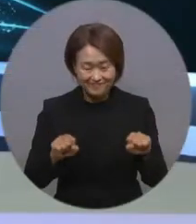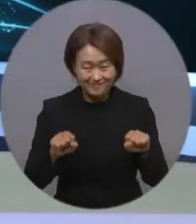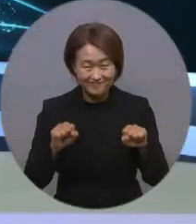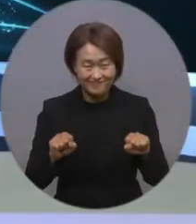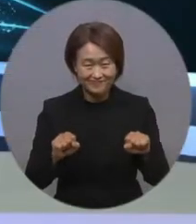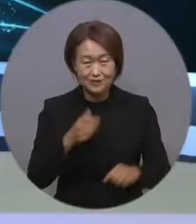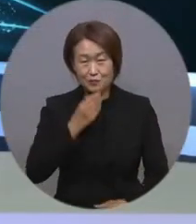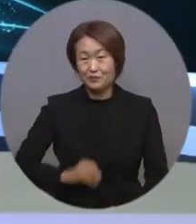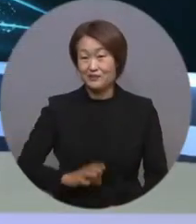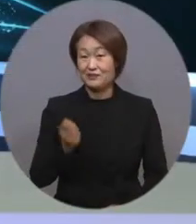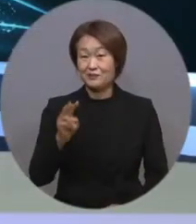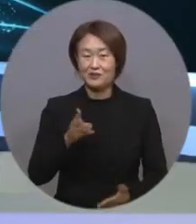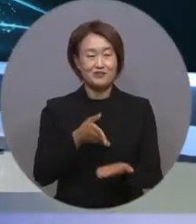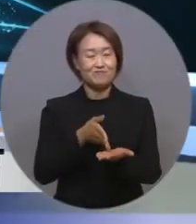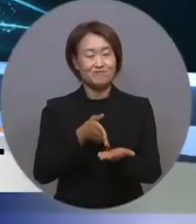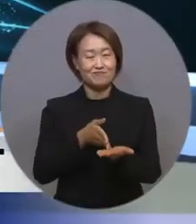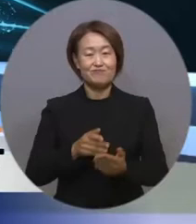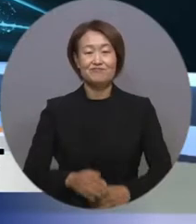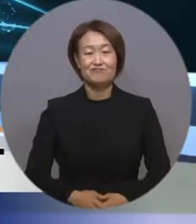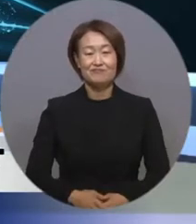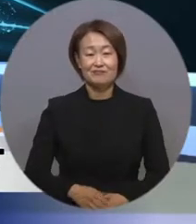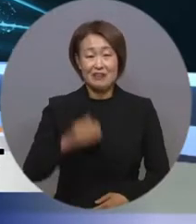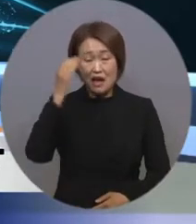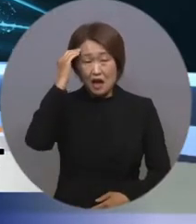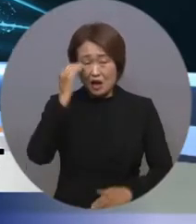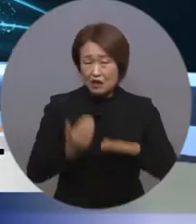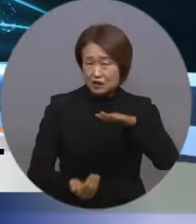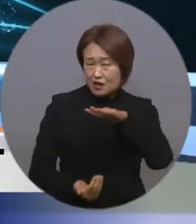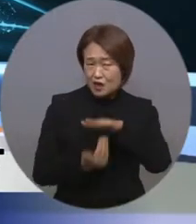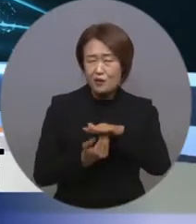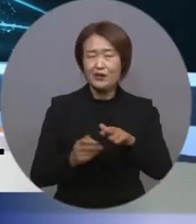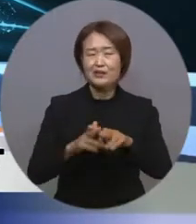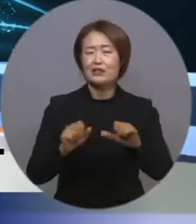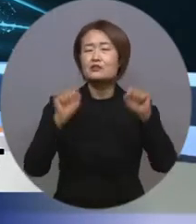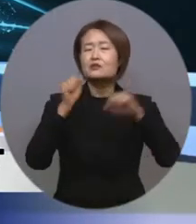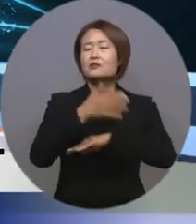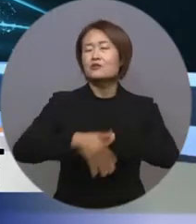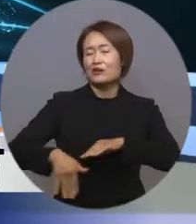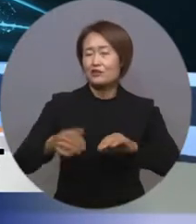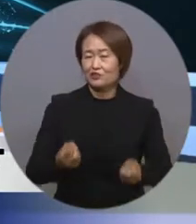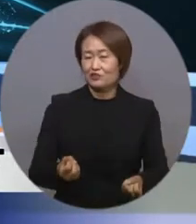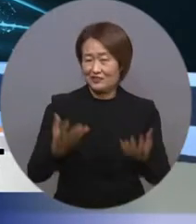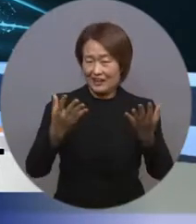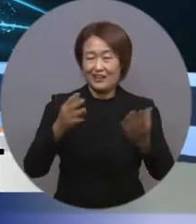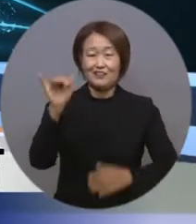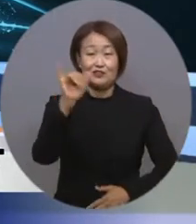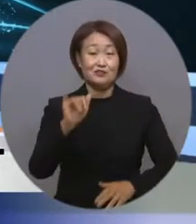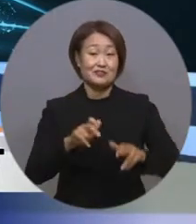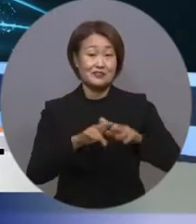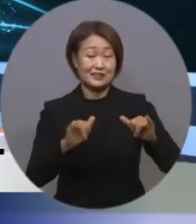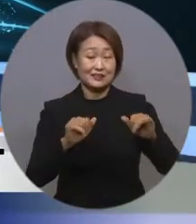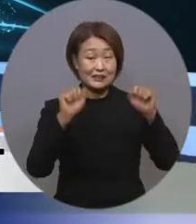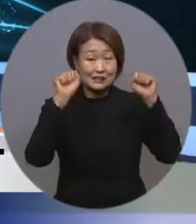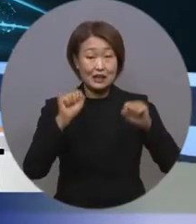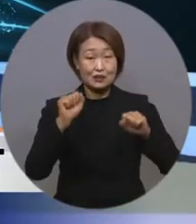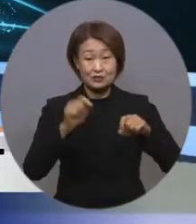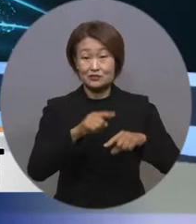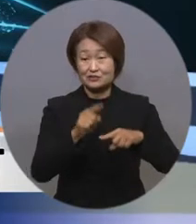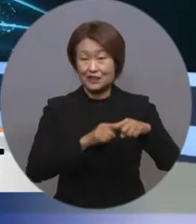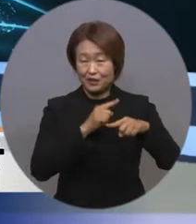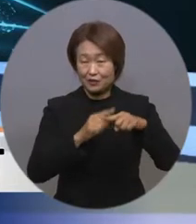안녕하십니까. 복지TV 뉴스입니다. 국내 최대 장애인 스포츠 축제 전국장애인체육대회가 울산에서